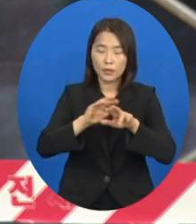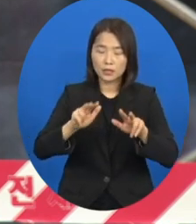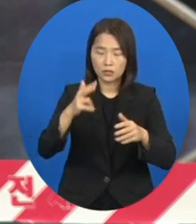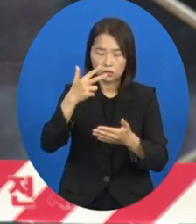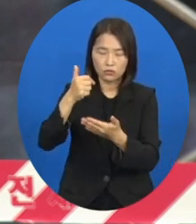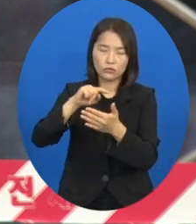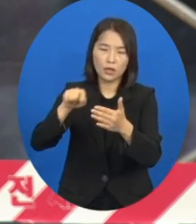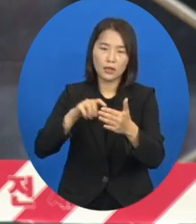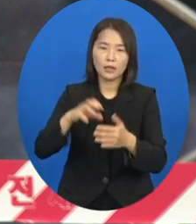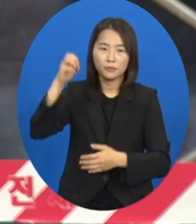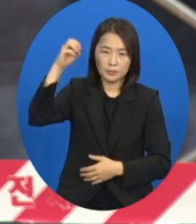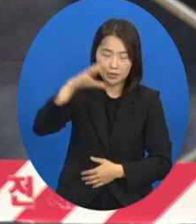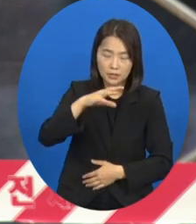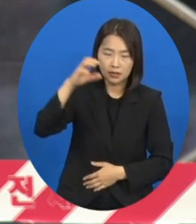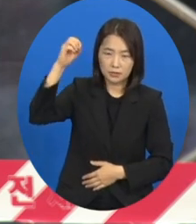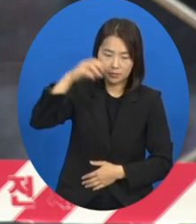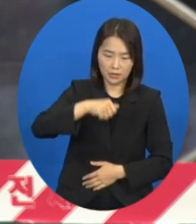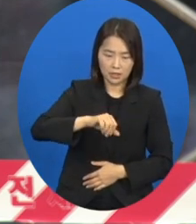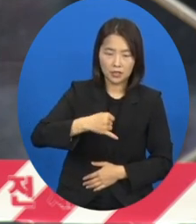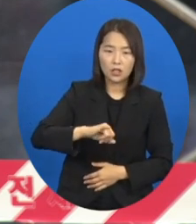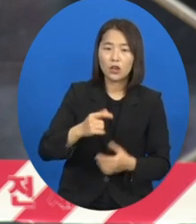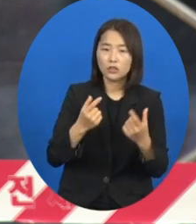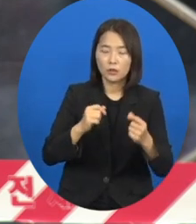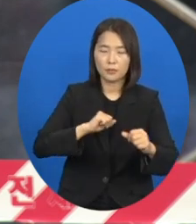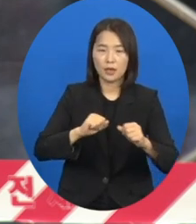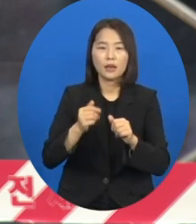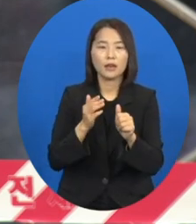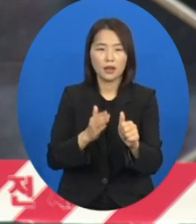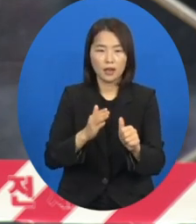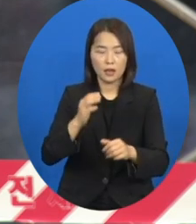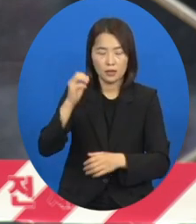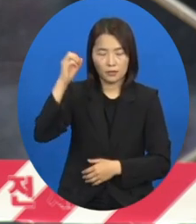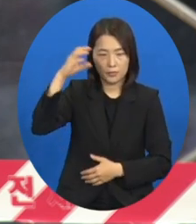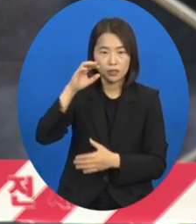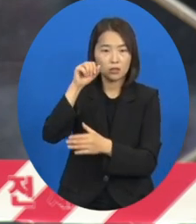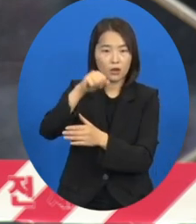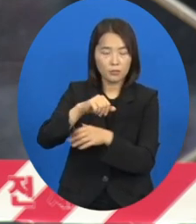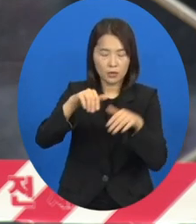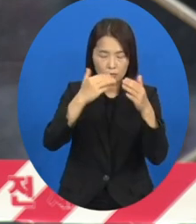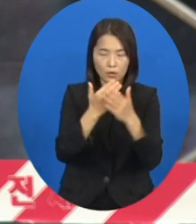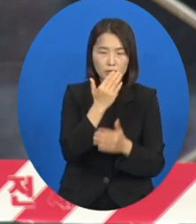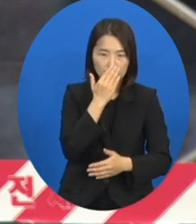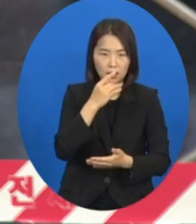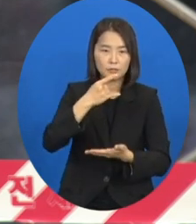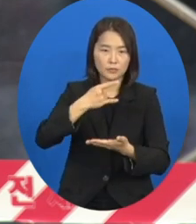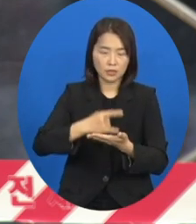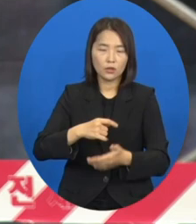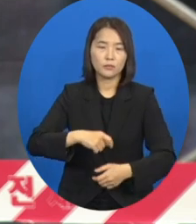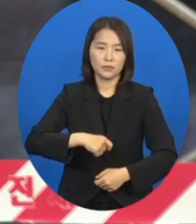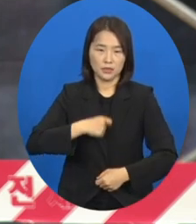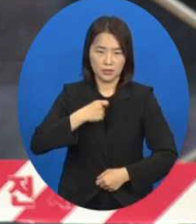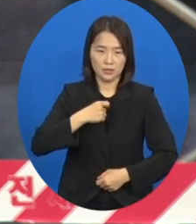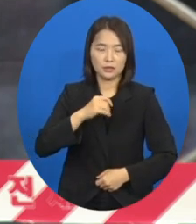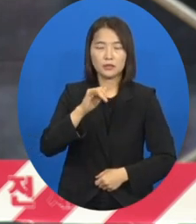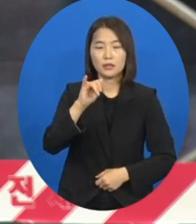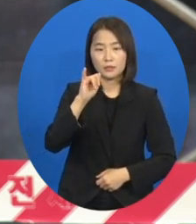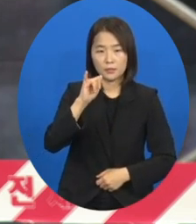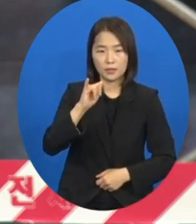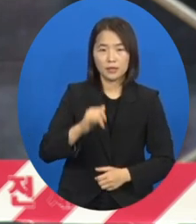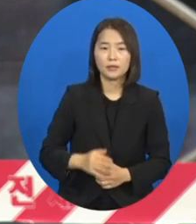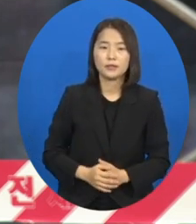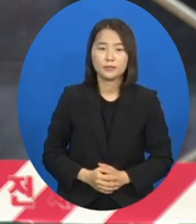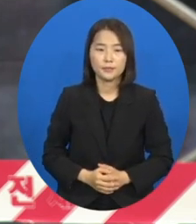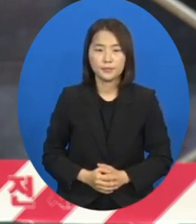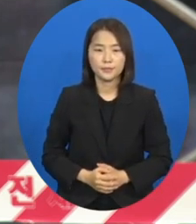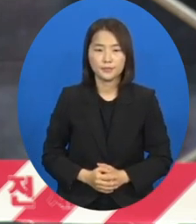빛이라, 빛의 자녀들처럼 행하라, 빛의 열매는 모든 착함과 의로움과 진실함에 있느니라 라고